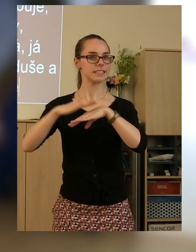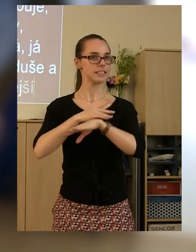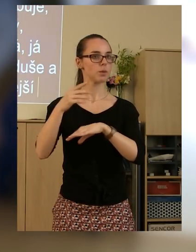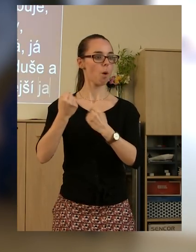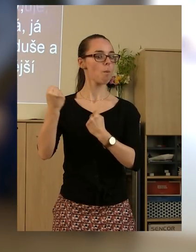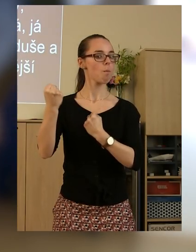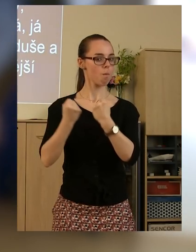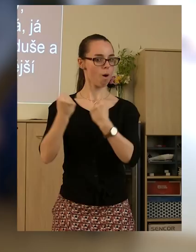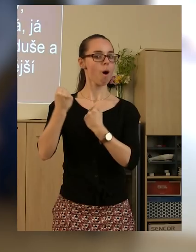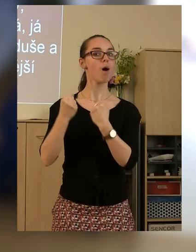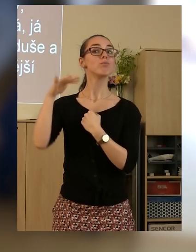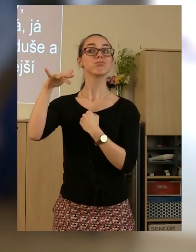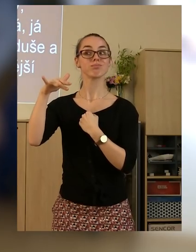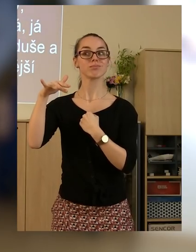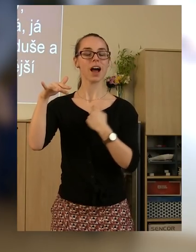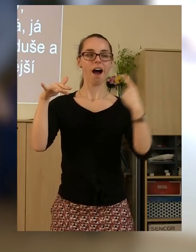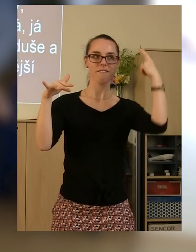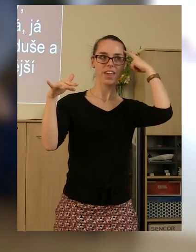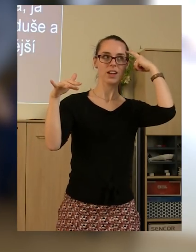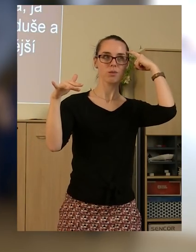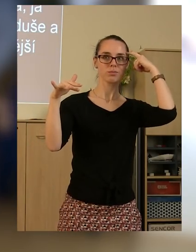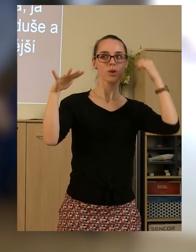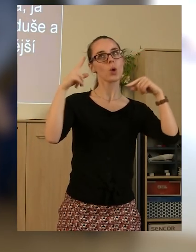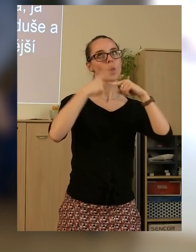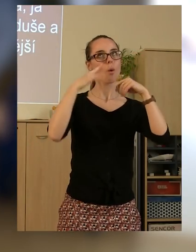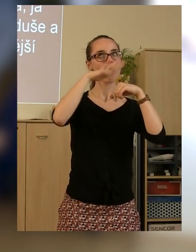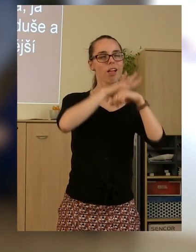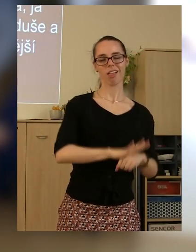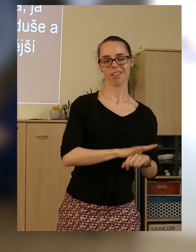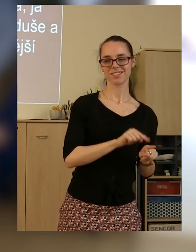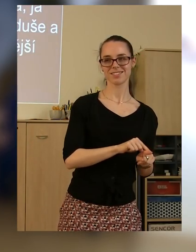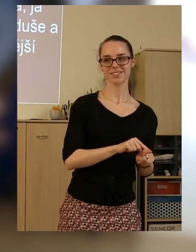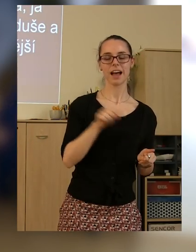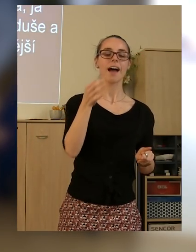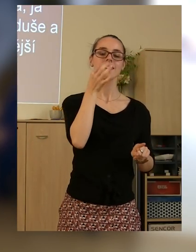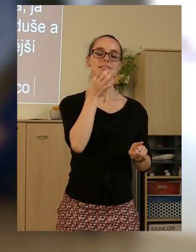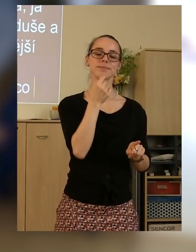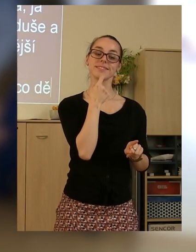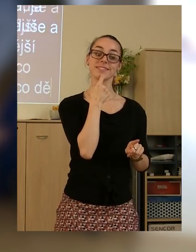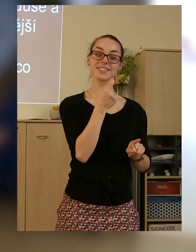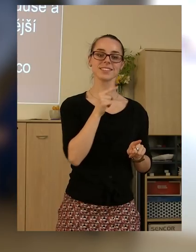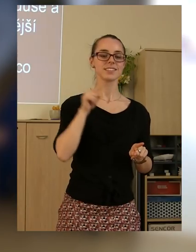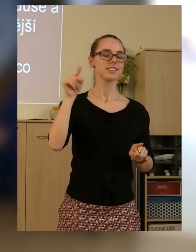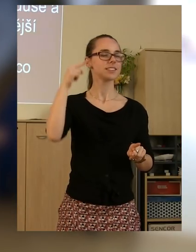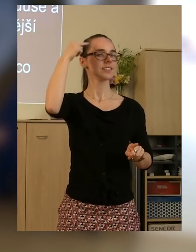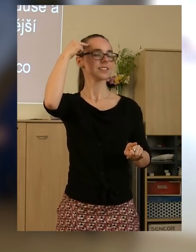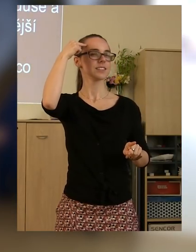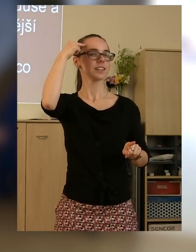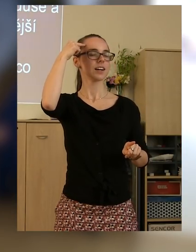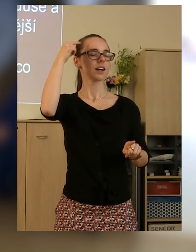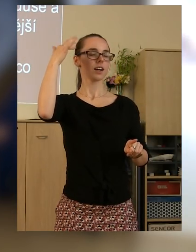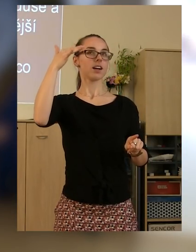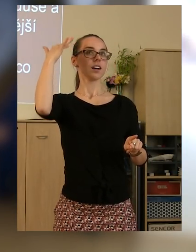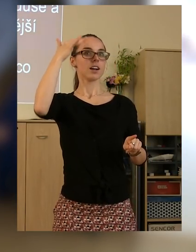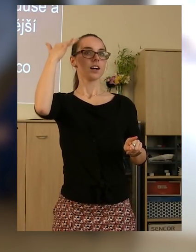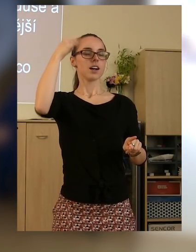hlas, než to vědomí. A pokud bych chtěl s tím něco dělat, tak bych určitě posiloval vědomí.